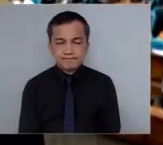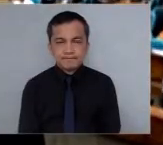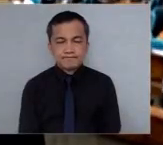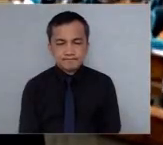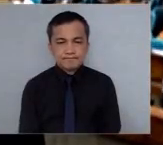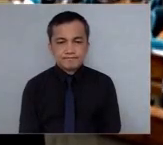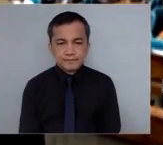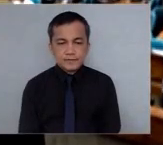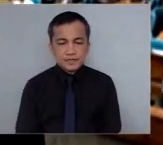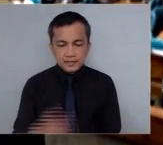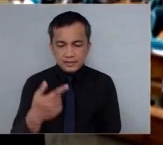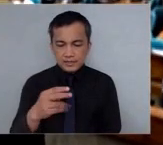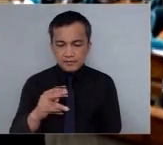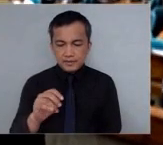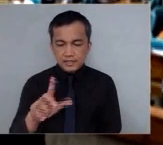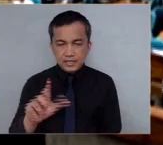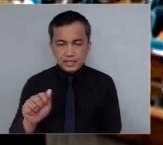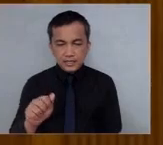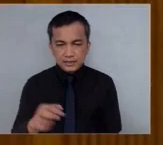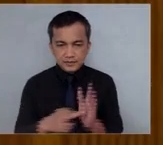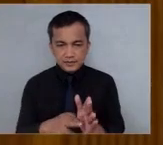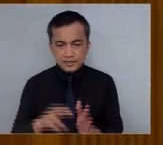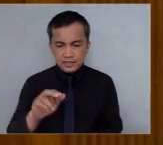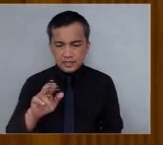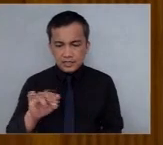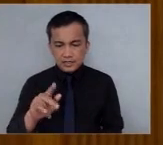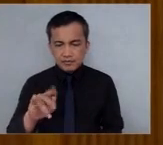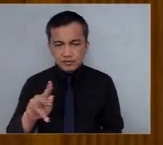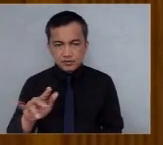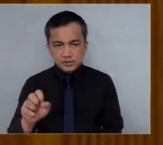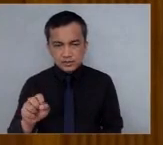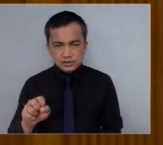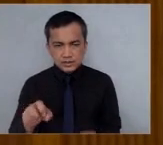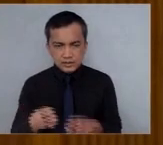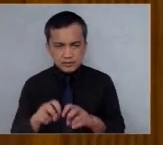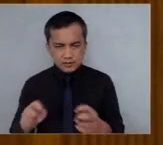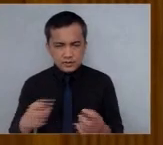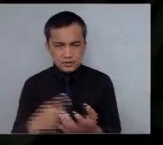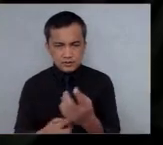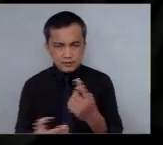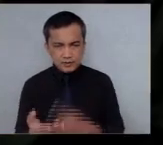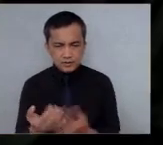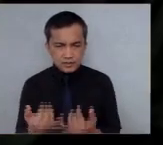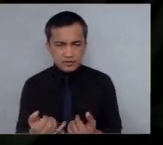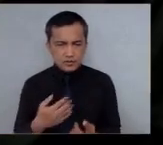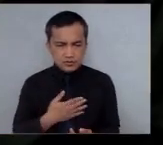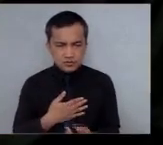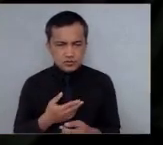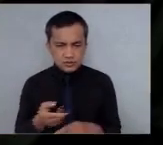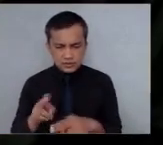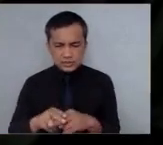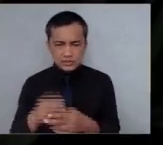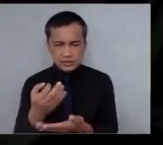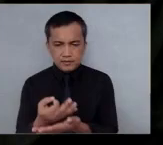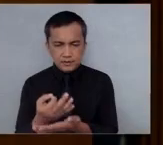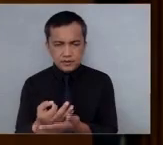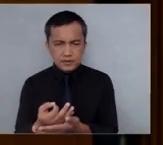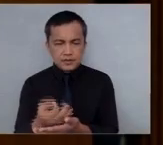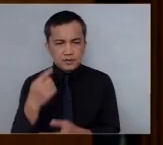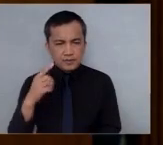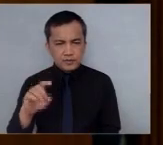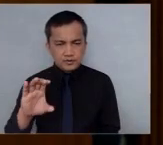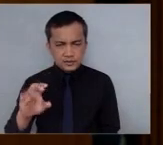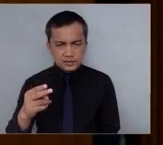Giniit ni Gabriela Partiles Representative Arlene Brosa sa plenary debates ngayong araw na nais niya ng dagdag na pondo para sa Commission on